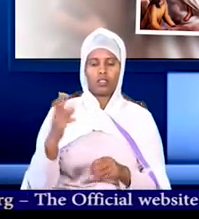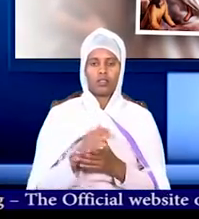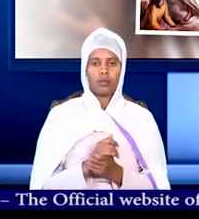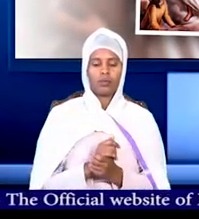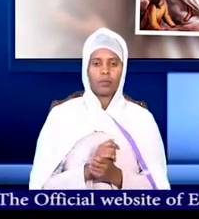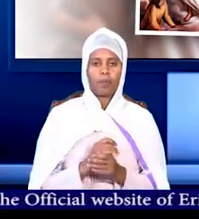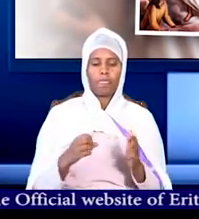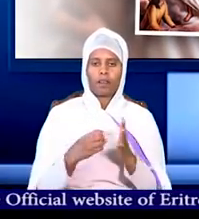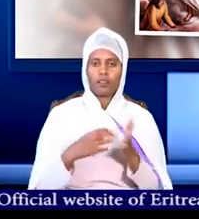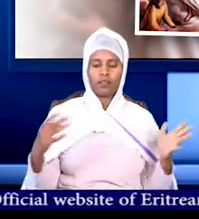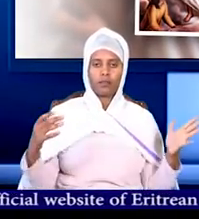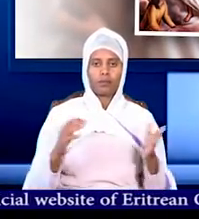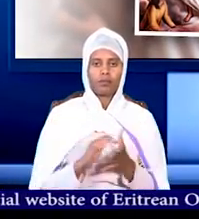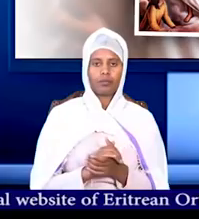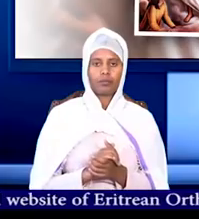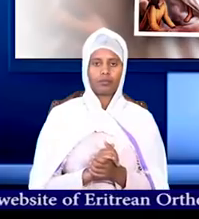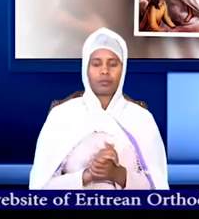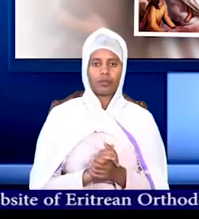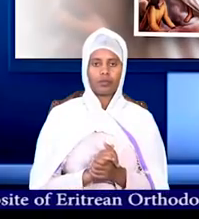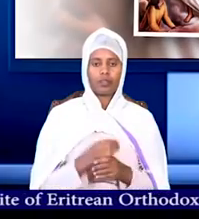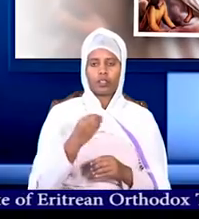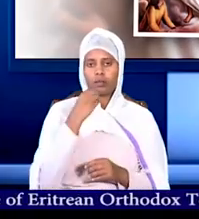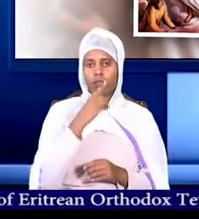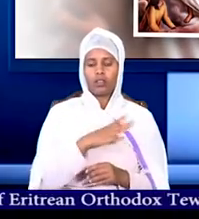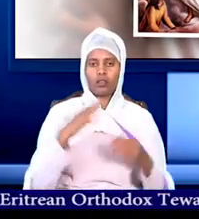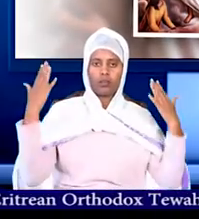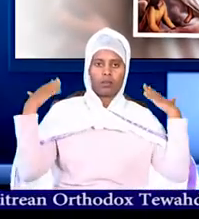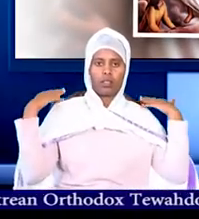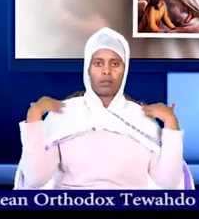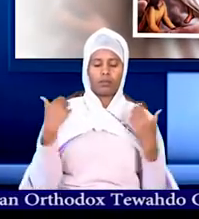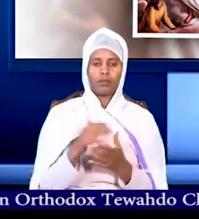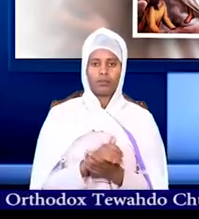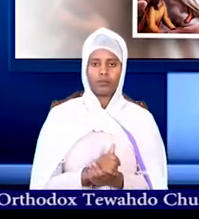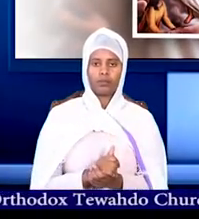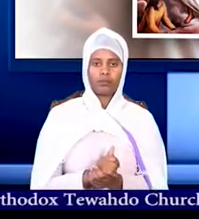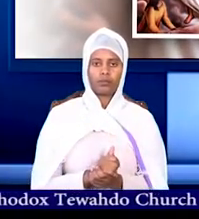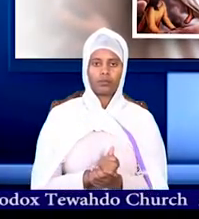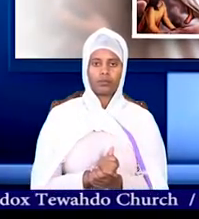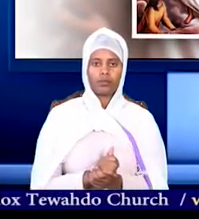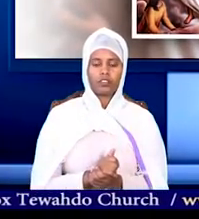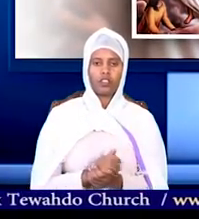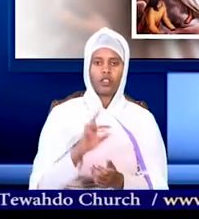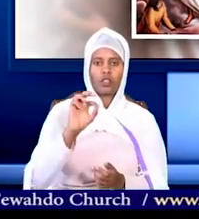እዩ ሰዓት 3 ናይ ፍረንጂ። ስለዚ እንታይ እዩ ድበሎ እቲ መልኣኽ